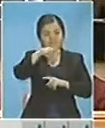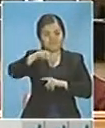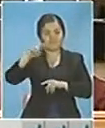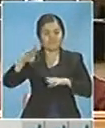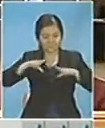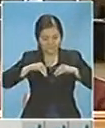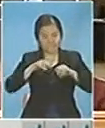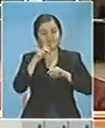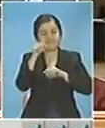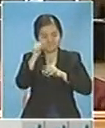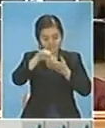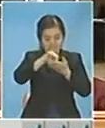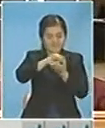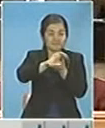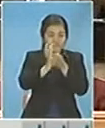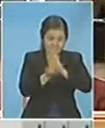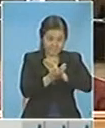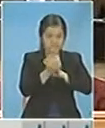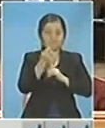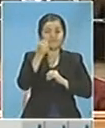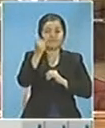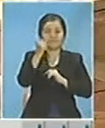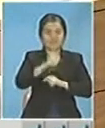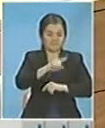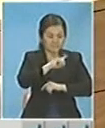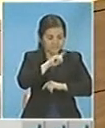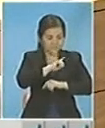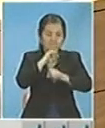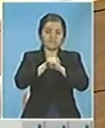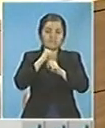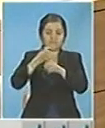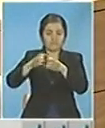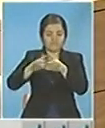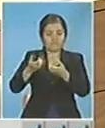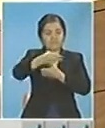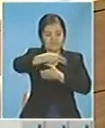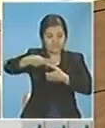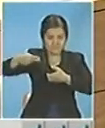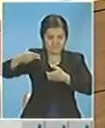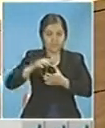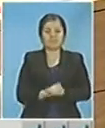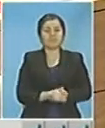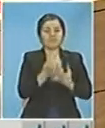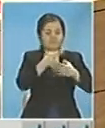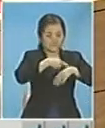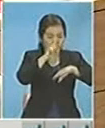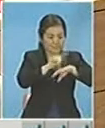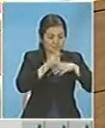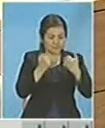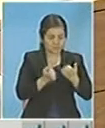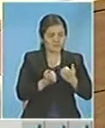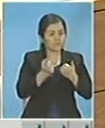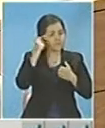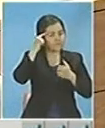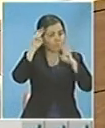นะครับในการที่จะแก้ไขปรับปรุงภาระหน้าที่ของราชบัณฑิตท่านประธานครับผมมี